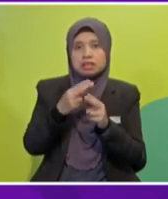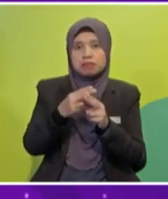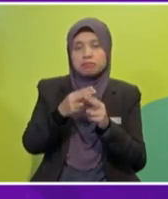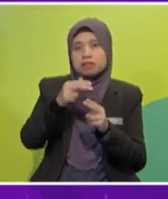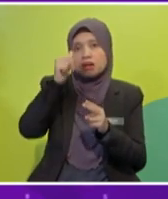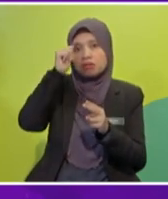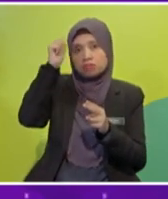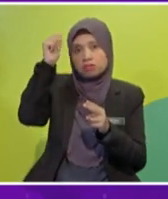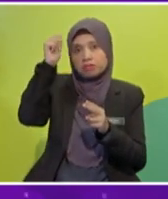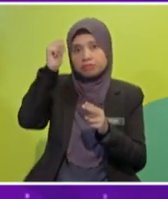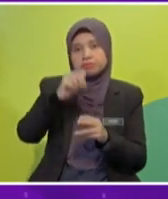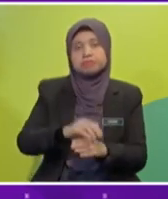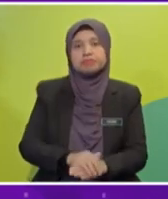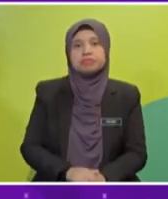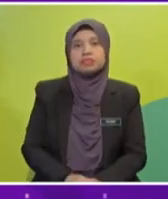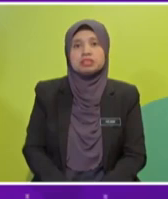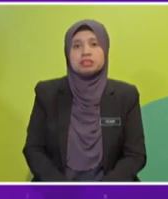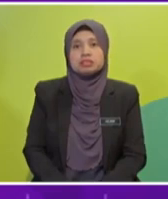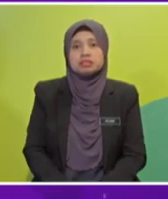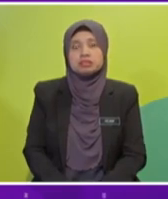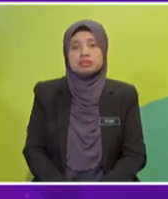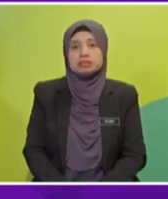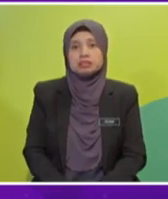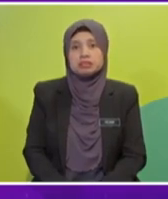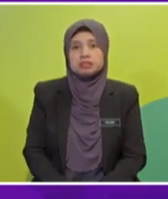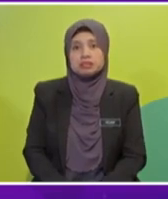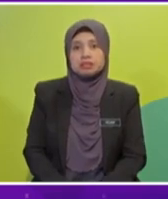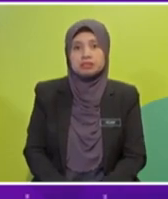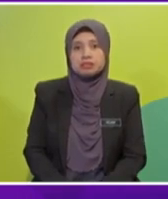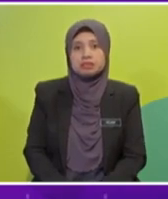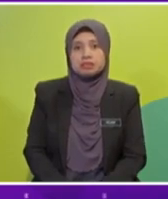Membaca bismillah. Bismillahirrahmanirrahim sambil